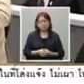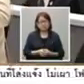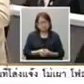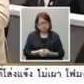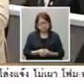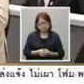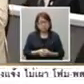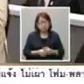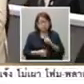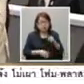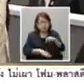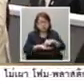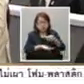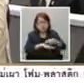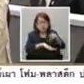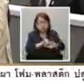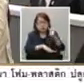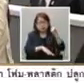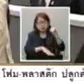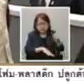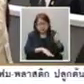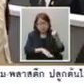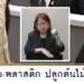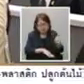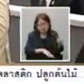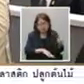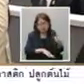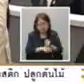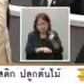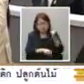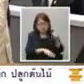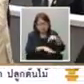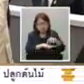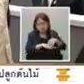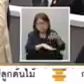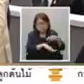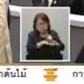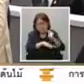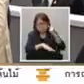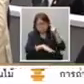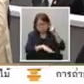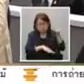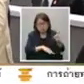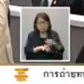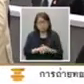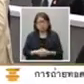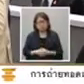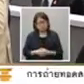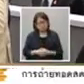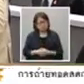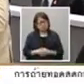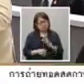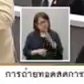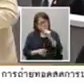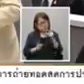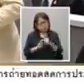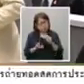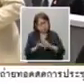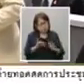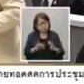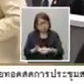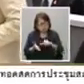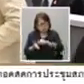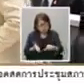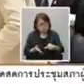ว่า เป็นประธานเป็นหรือเปล่าผมถามกันว่าท่านผู้อภิปรายอ่ะเป็นประธานกรรมธิการอ่ะเป็นหรือเปล่าด้วยนะครับ พอ